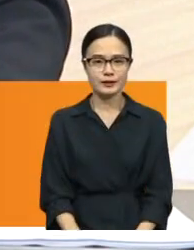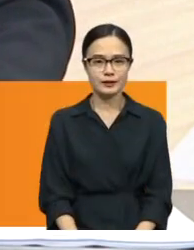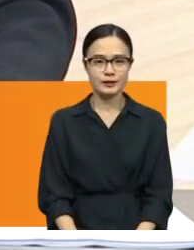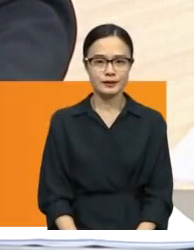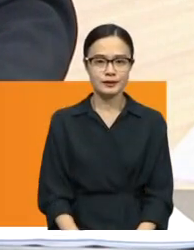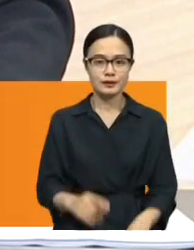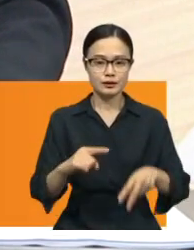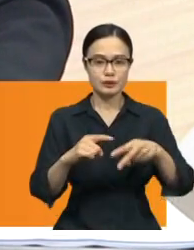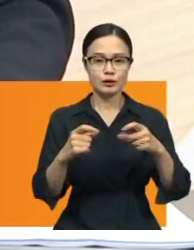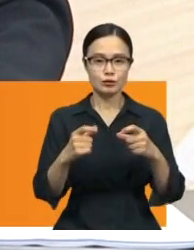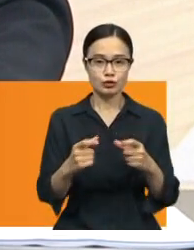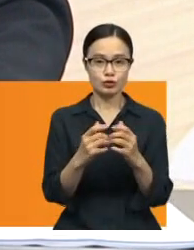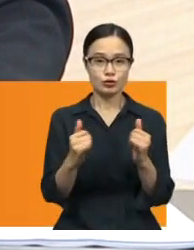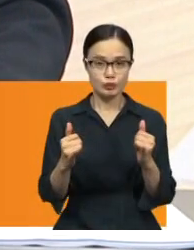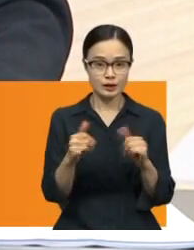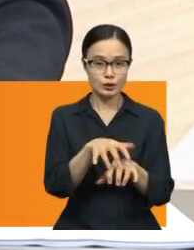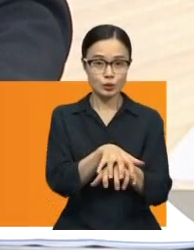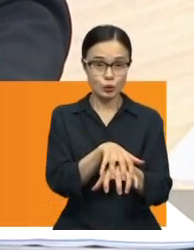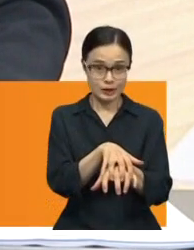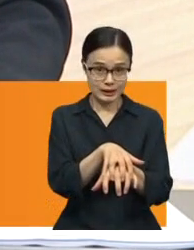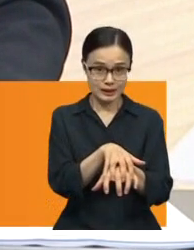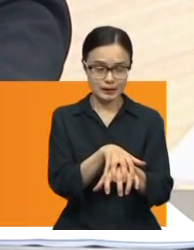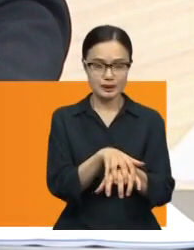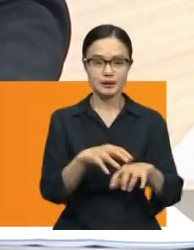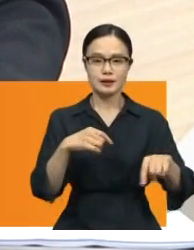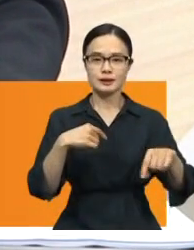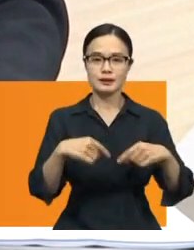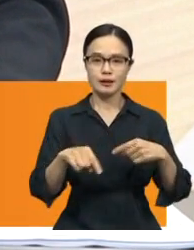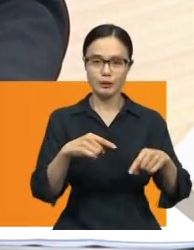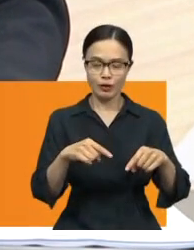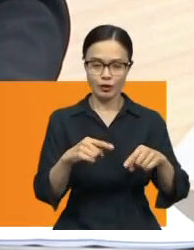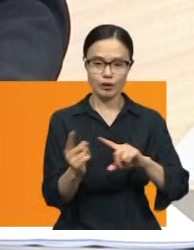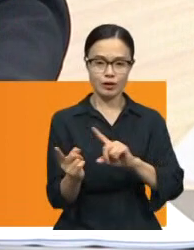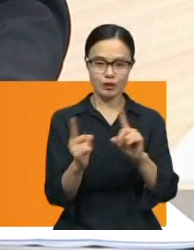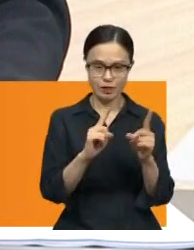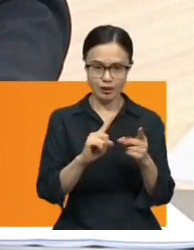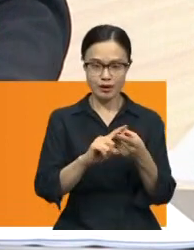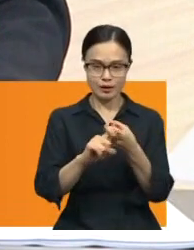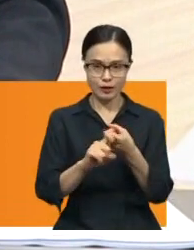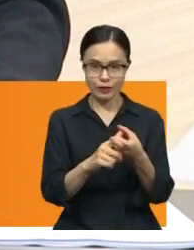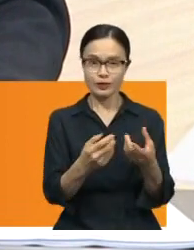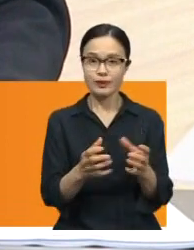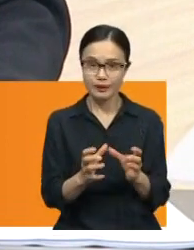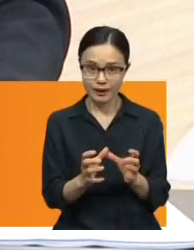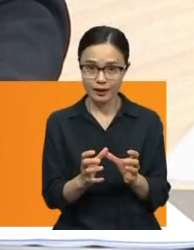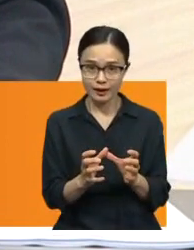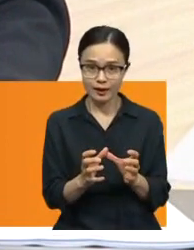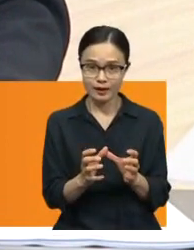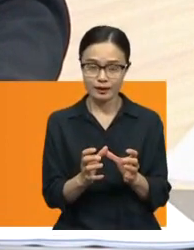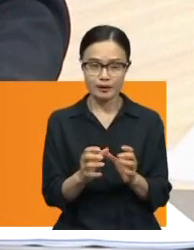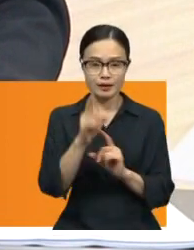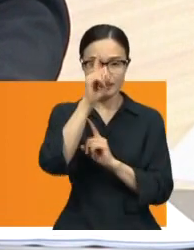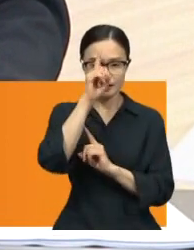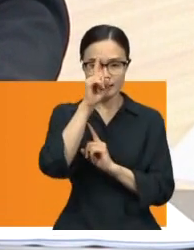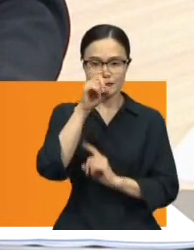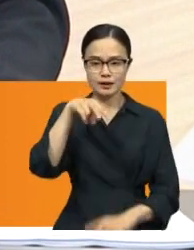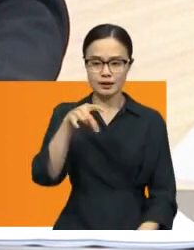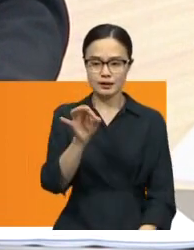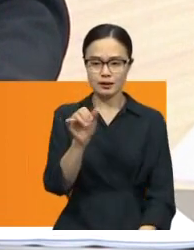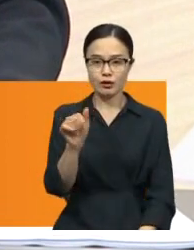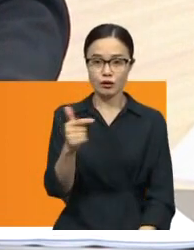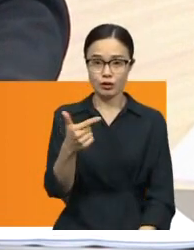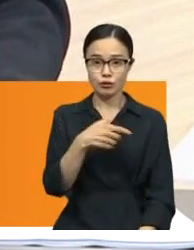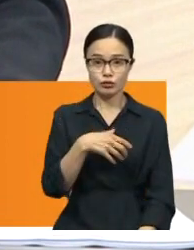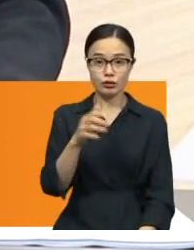서대문구 주민들로 구성된 서대문 주민참여정상화연대가 이성원 구청장을 직무유기와 직권남용의 이유로